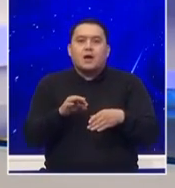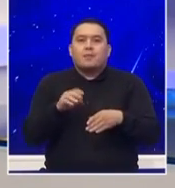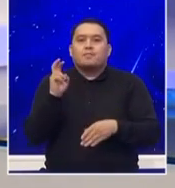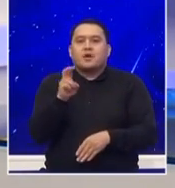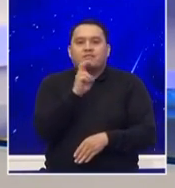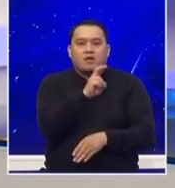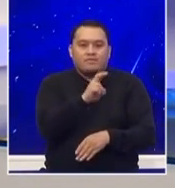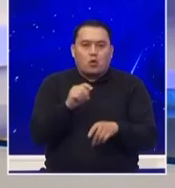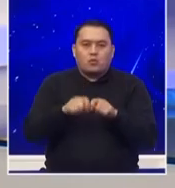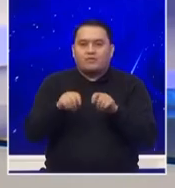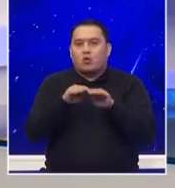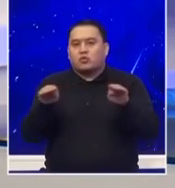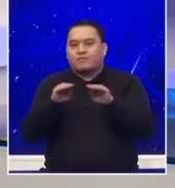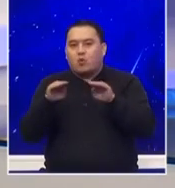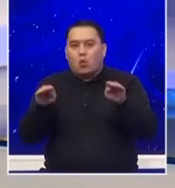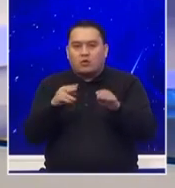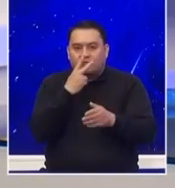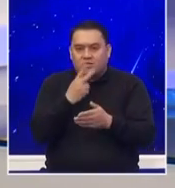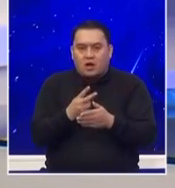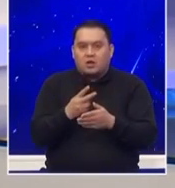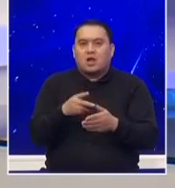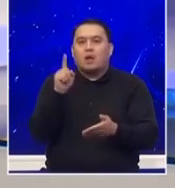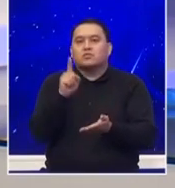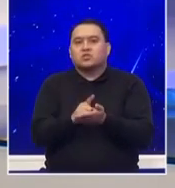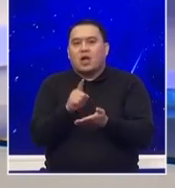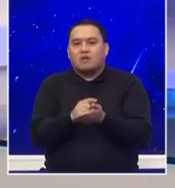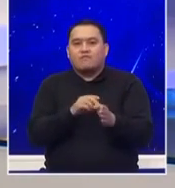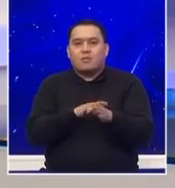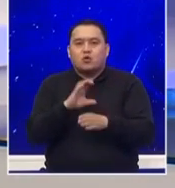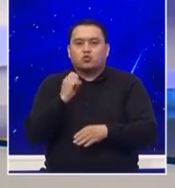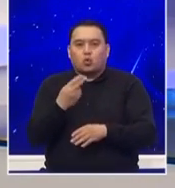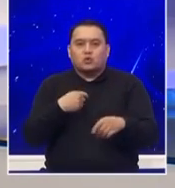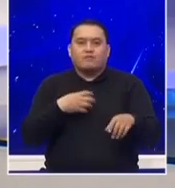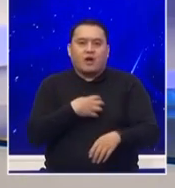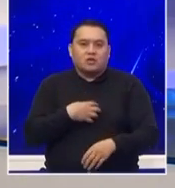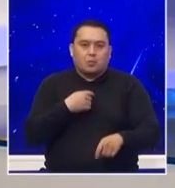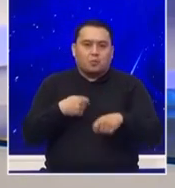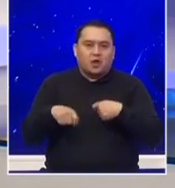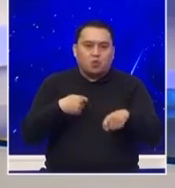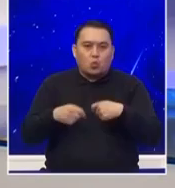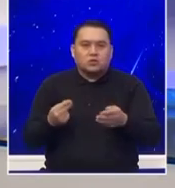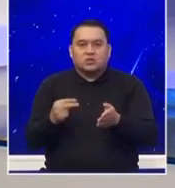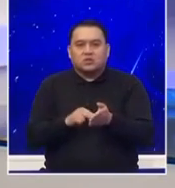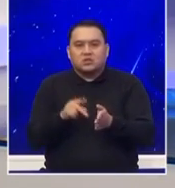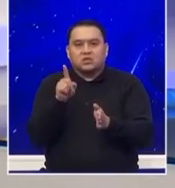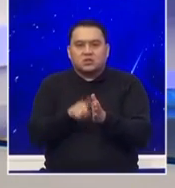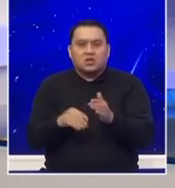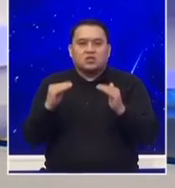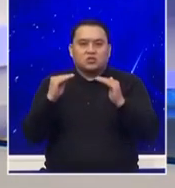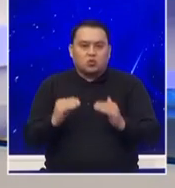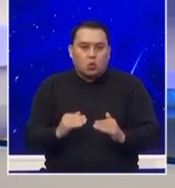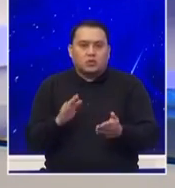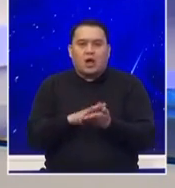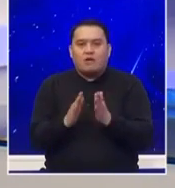ряду объектов торговли Талдыкургана, которые взяли на себя обязательство реализации социально значимых продуктов по цене ниже рыночной на